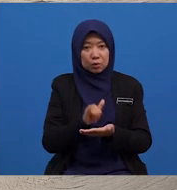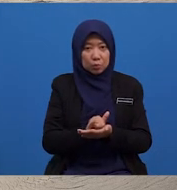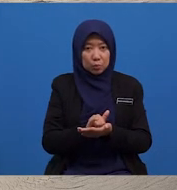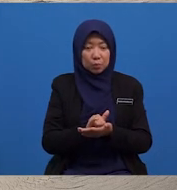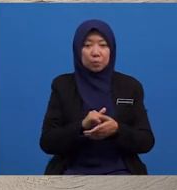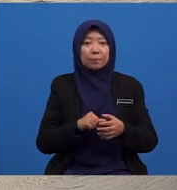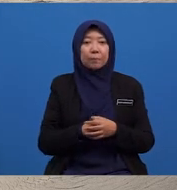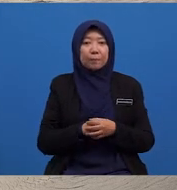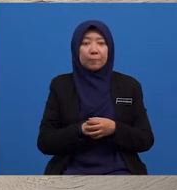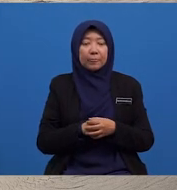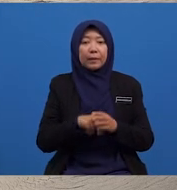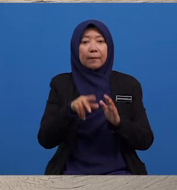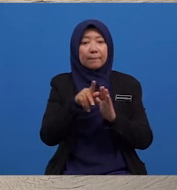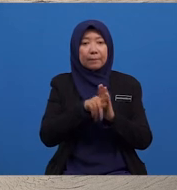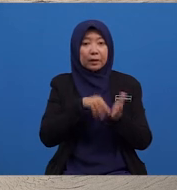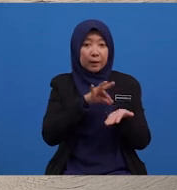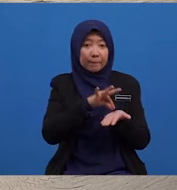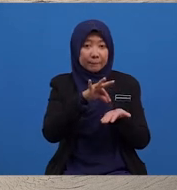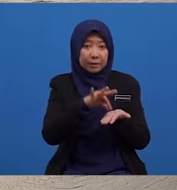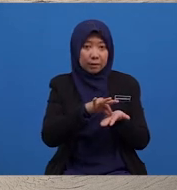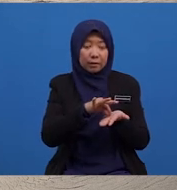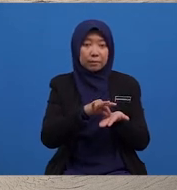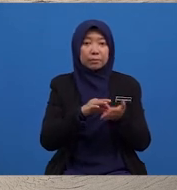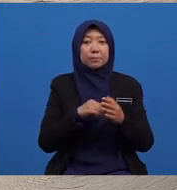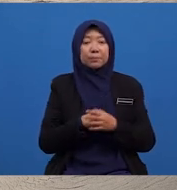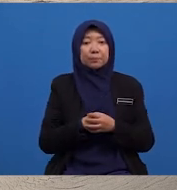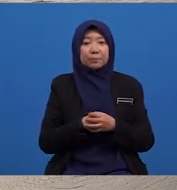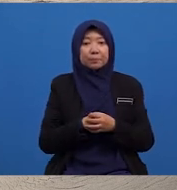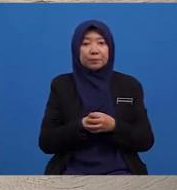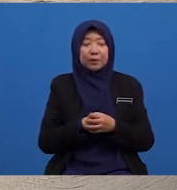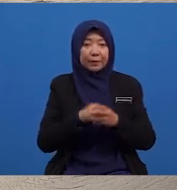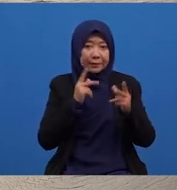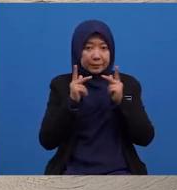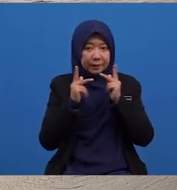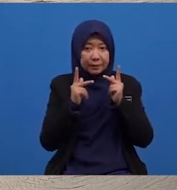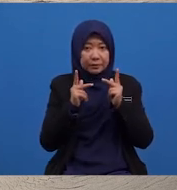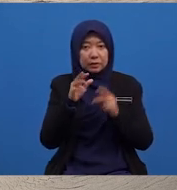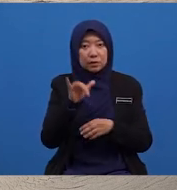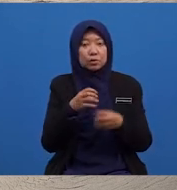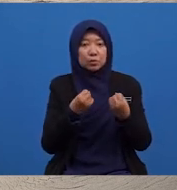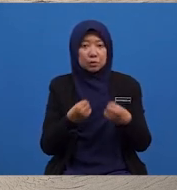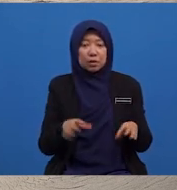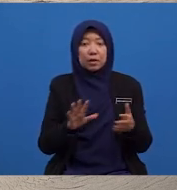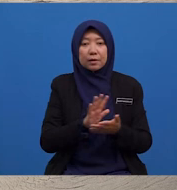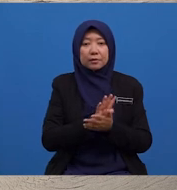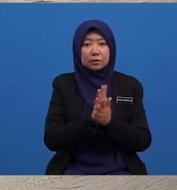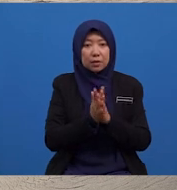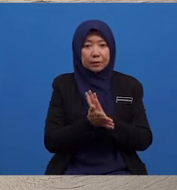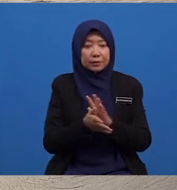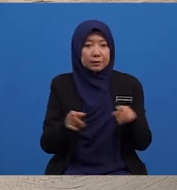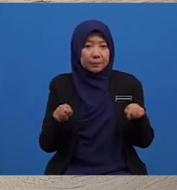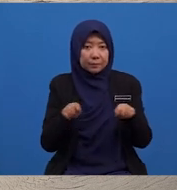pula merupakan peribahasa yang melahirkan kata-kata yang sudah menjadi